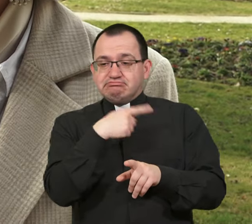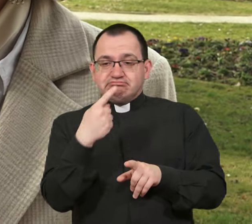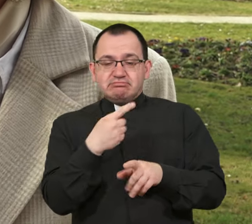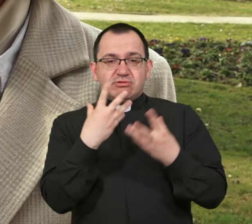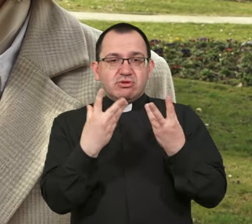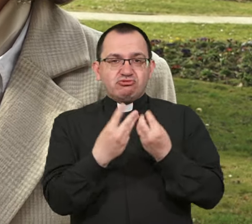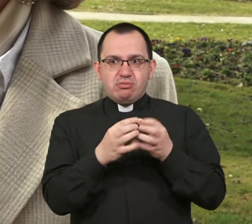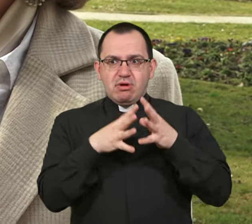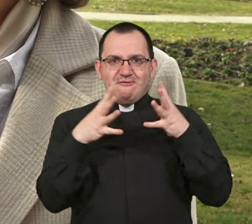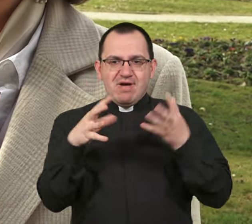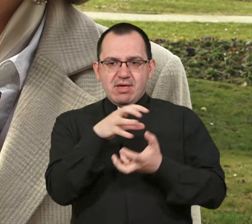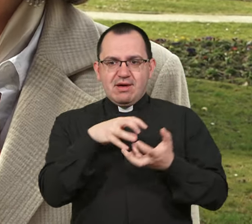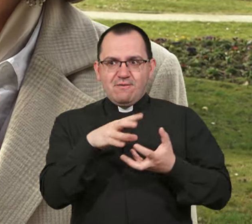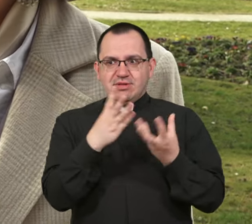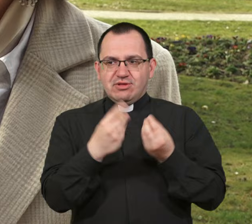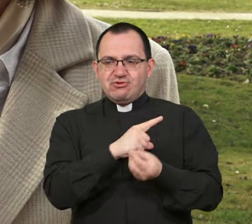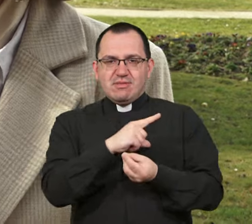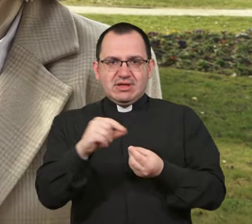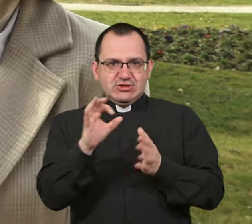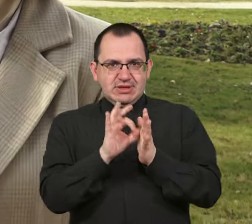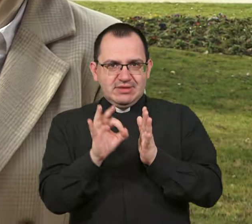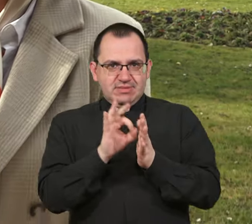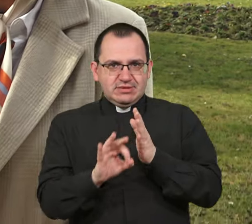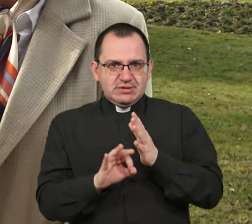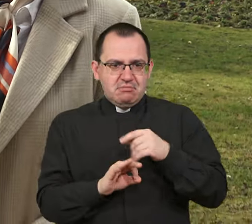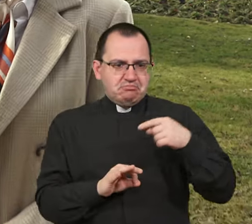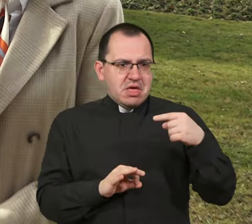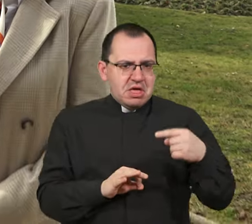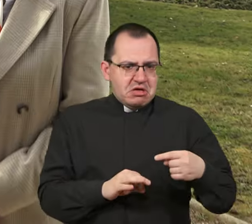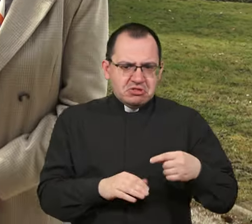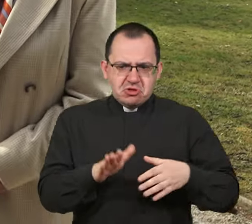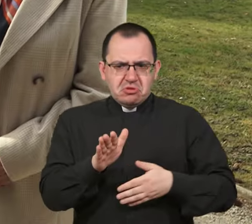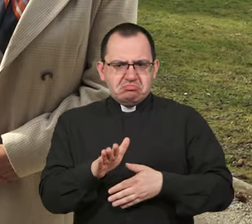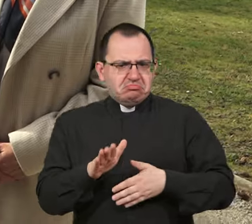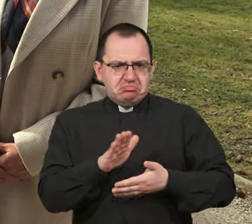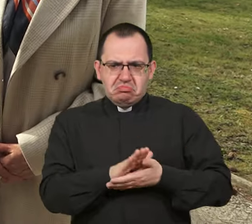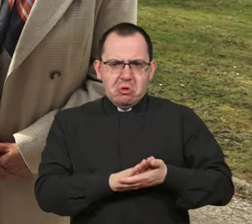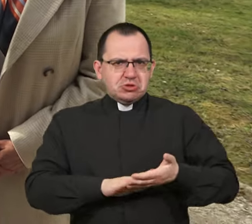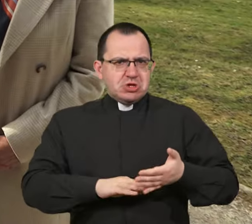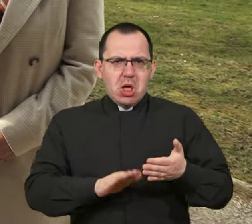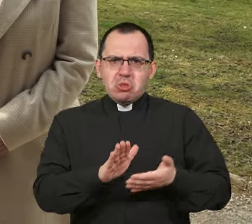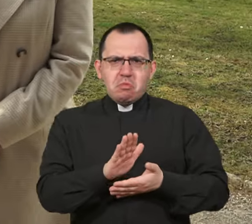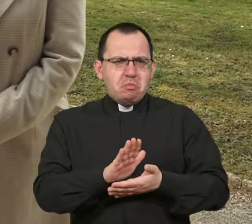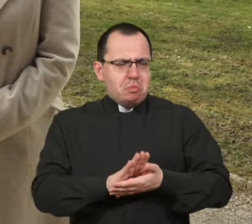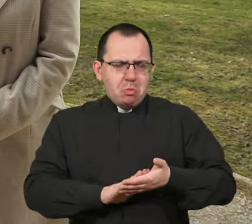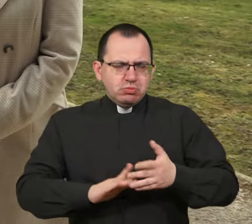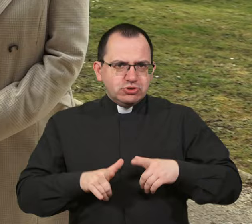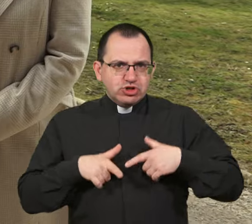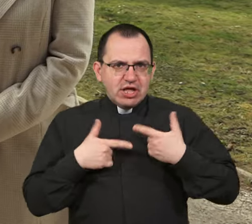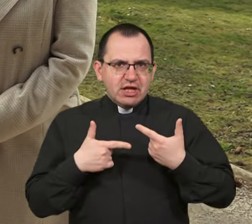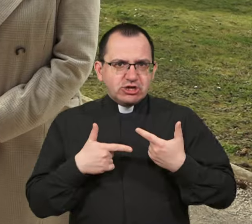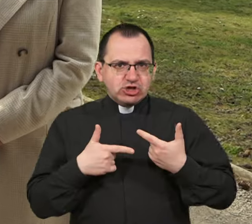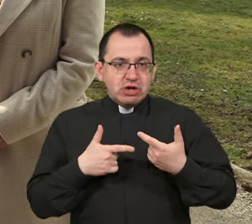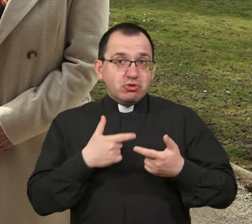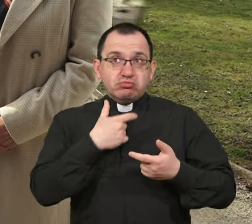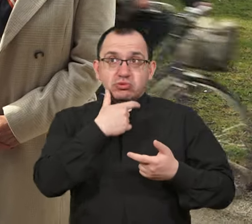velika obitelj, uvijek išli zajedno. Tako da mogu reći da je to stvarno krenulo od moje mladosti i zapravo kroz cijeli moj život me nekako ta